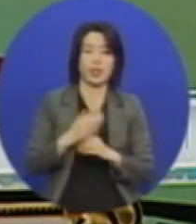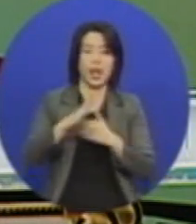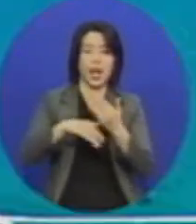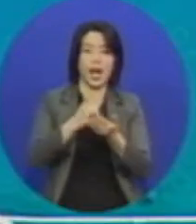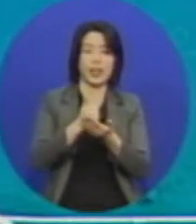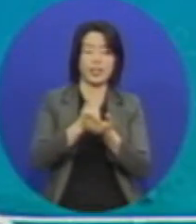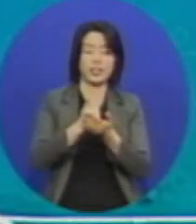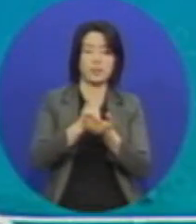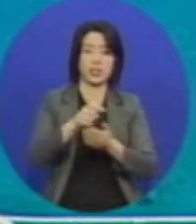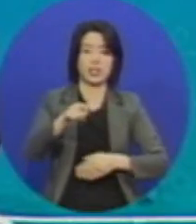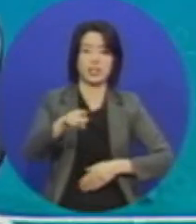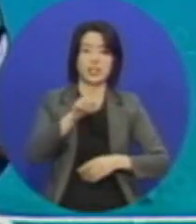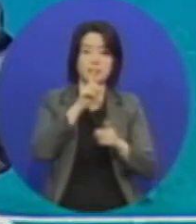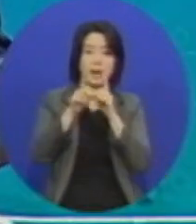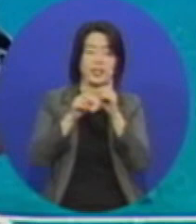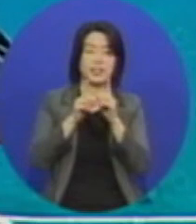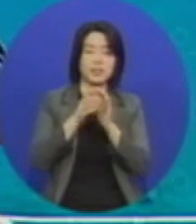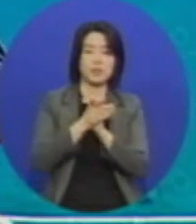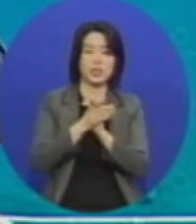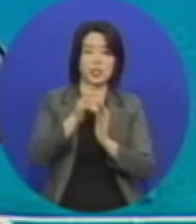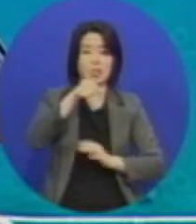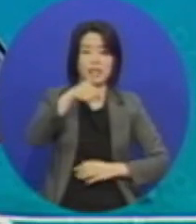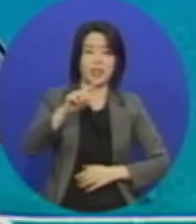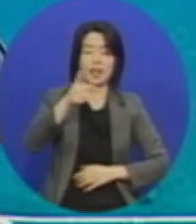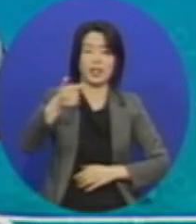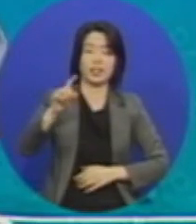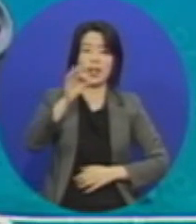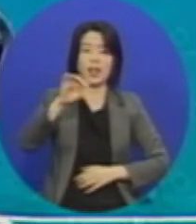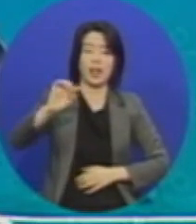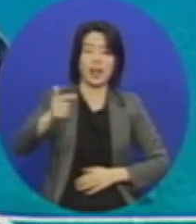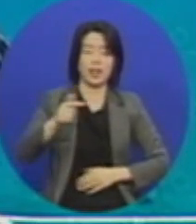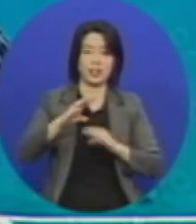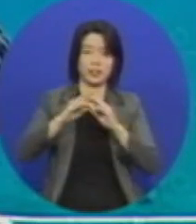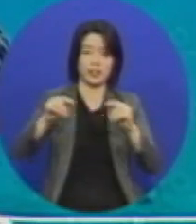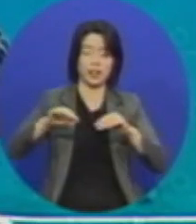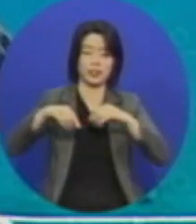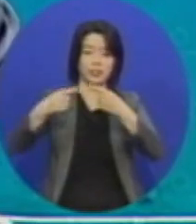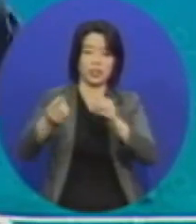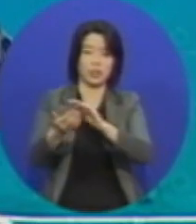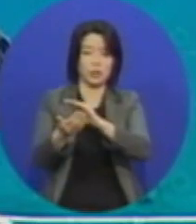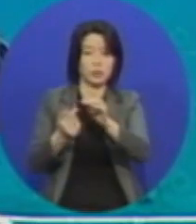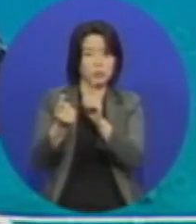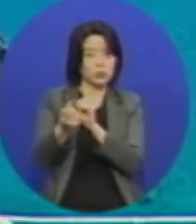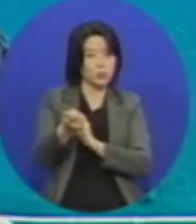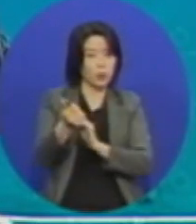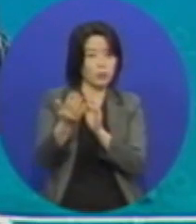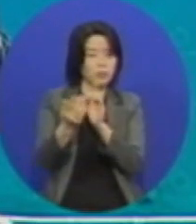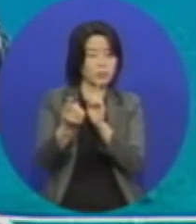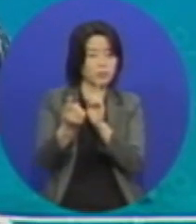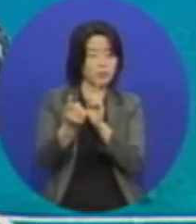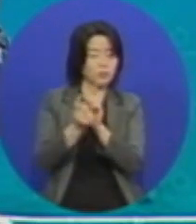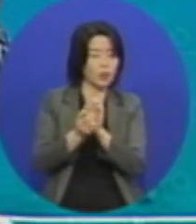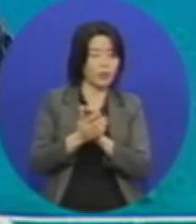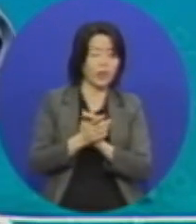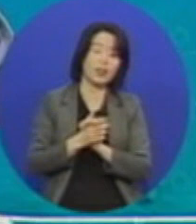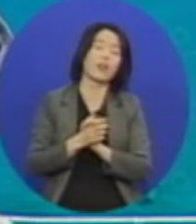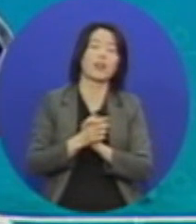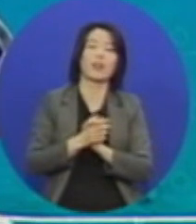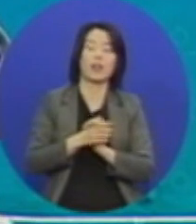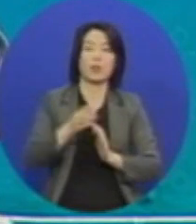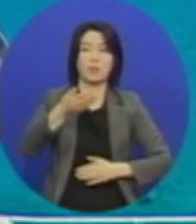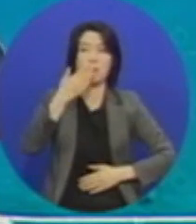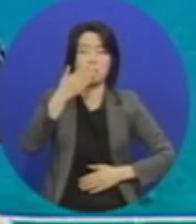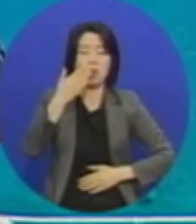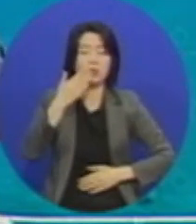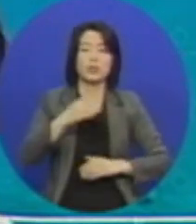이 말씀을 가나안 땅 들어가기 조금 전에 이제 농사짓고 이제 곡식을 거두어